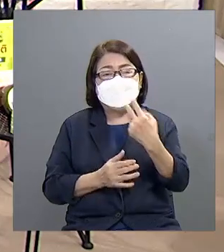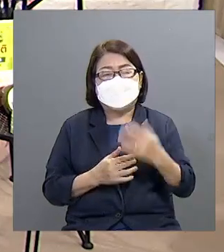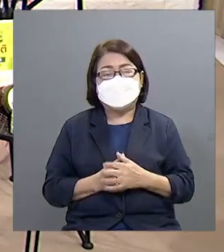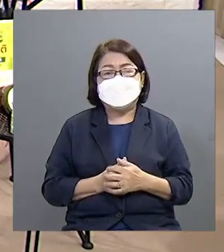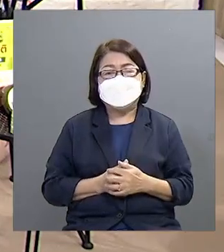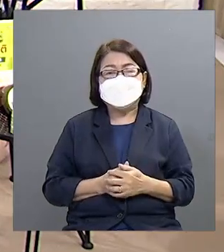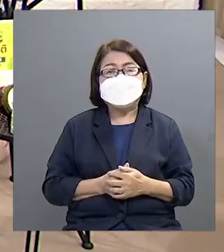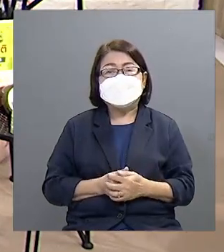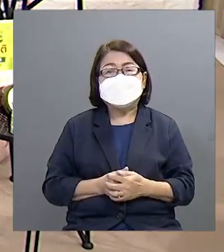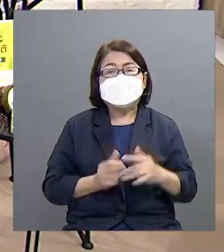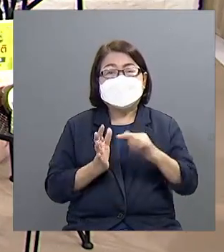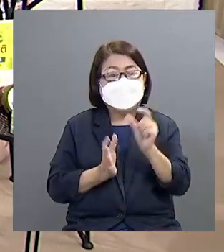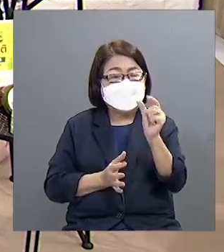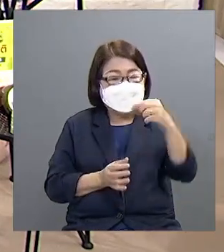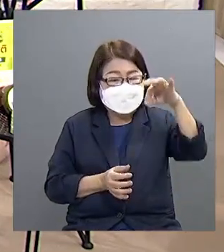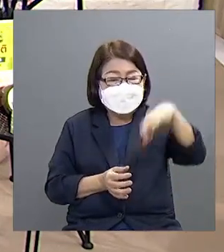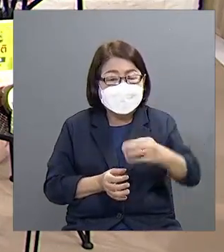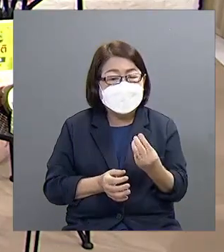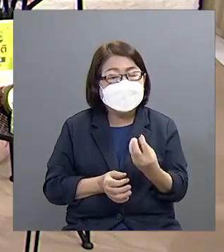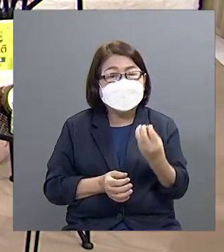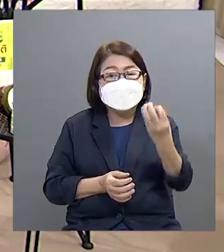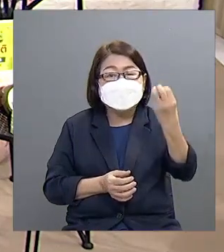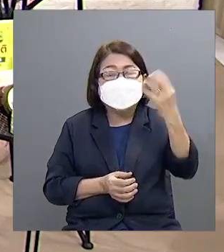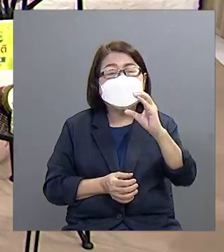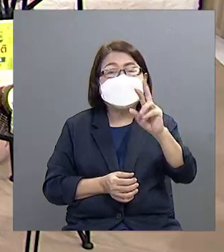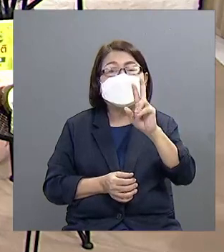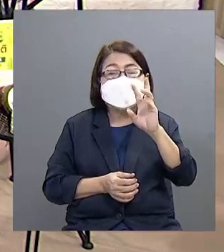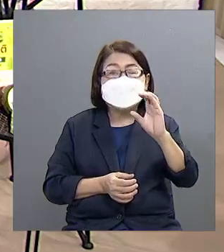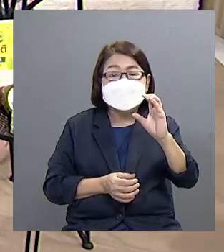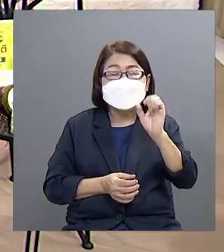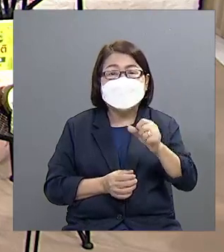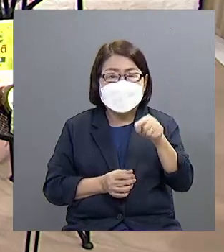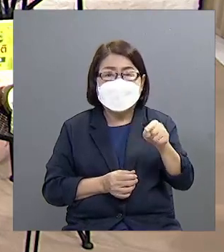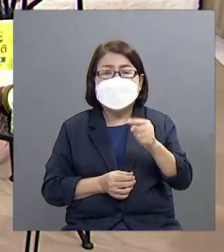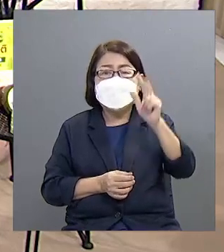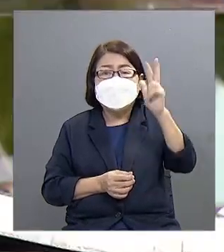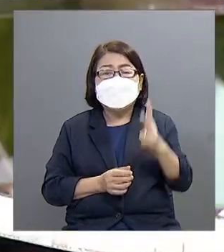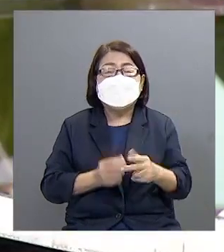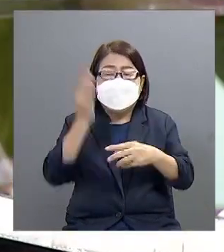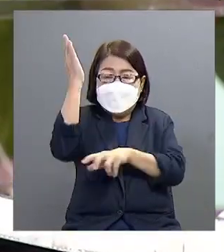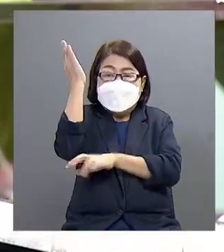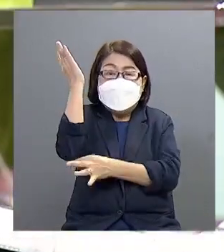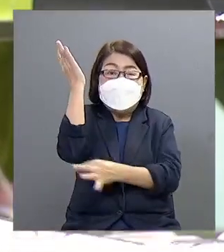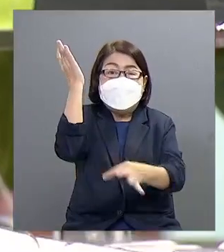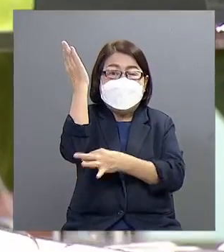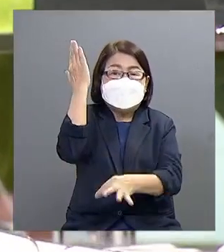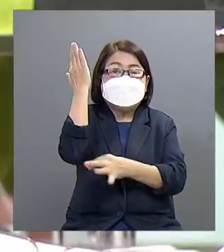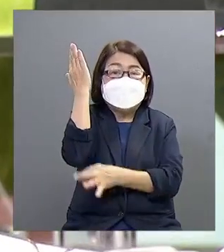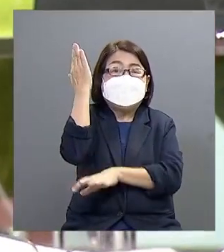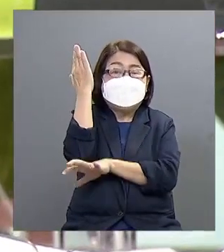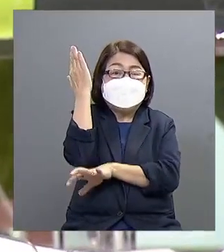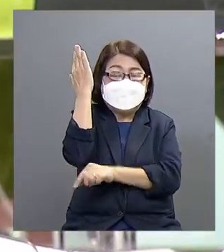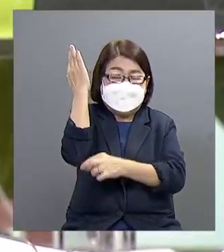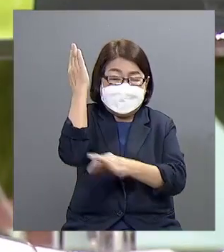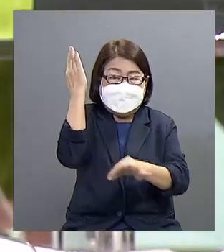จะเคยเห็นเนาะแบบพวกเป็นผู้วิตามินซีนั่นนี่นู่นแต่อันนี้เป็นกัน เป็นรากของกัญชาครับซึ่งเราคิดว่าต่อไปเนี่ยตัวรากกัญ